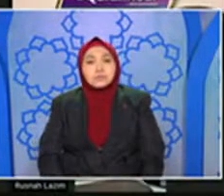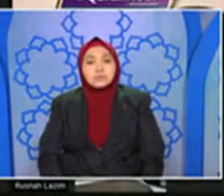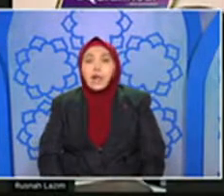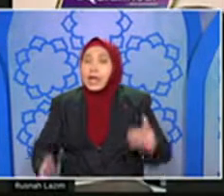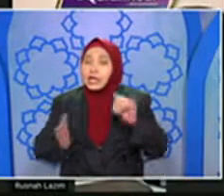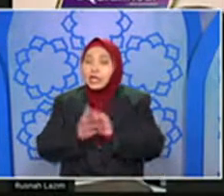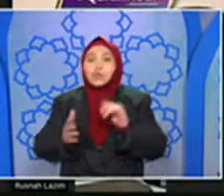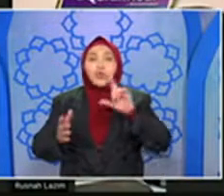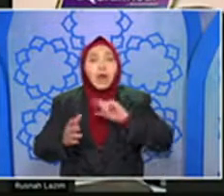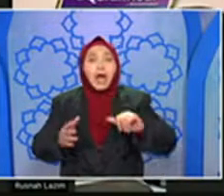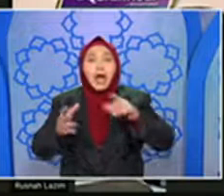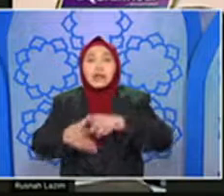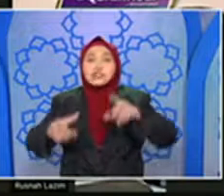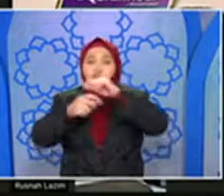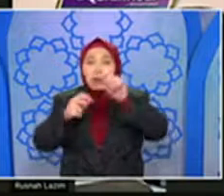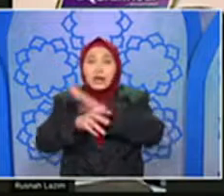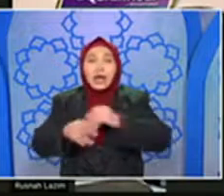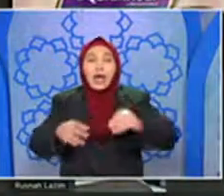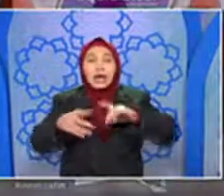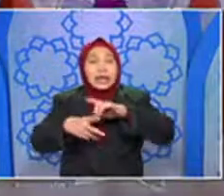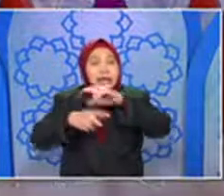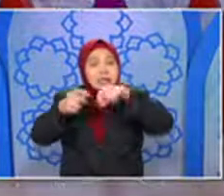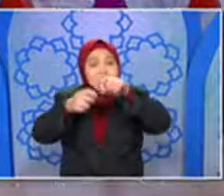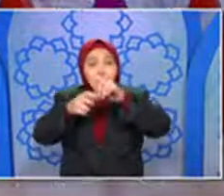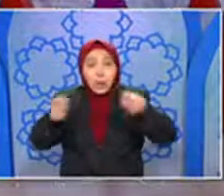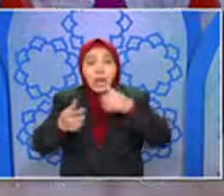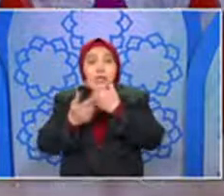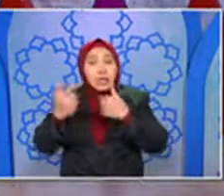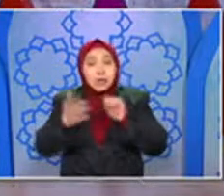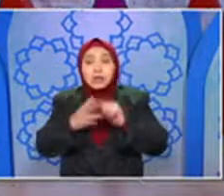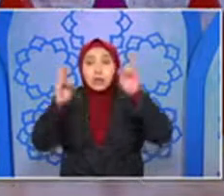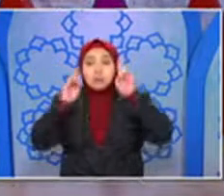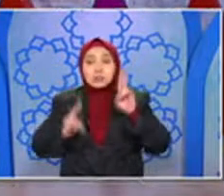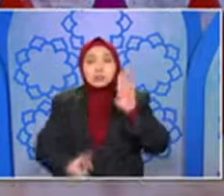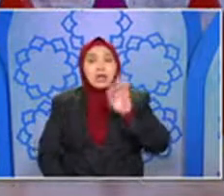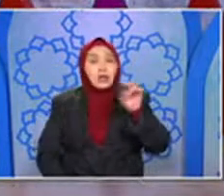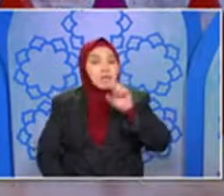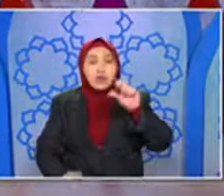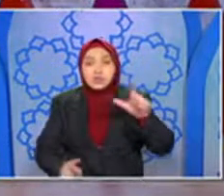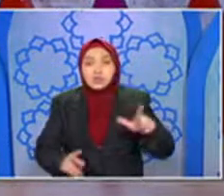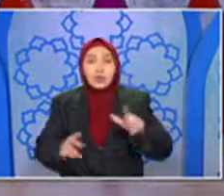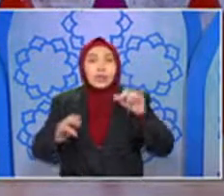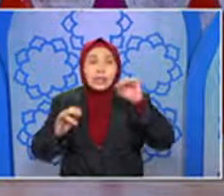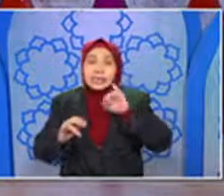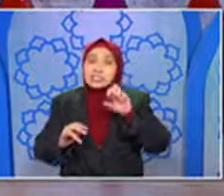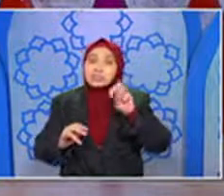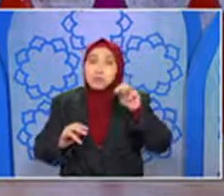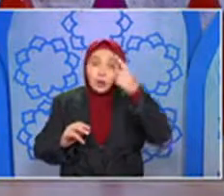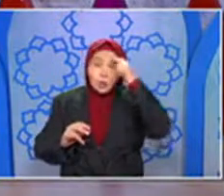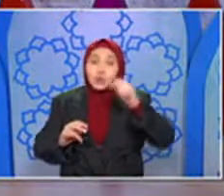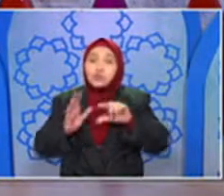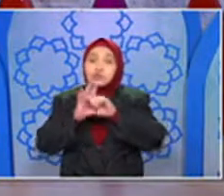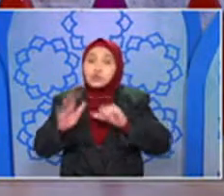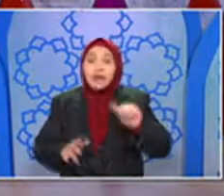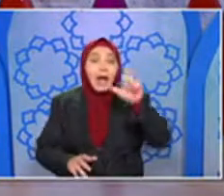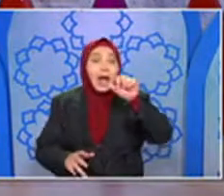Itu dia tadi resolusi dan juga kesimpulan daripada Ustaz Fazrul Ismail untuk surah Al-Fatihah, surah Al-Mulk